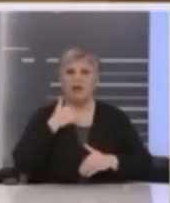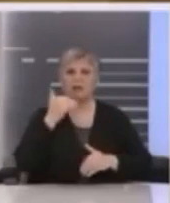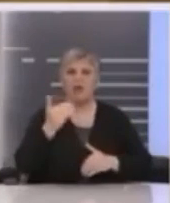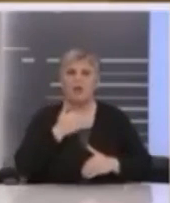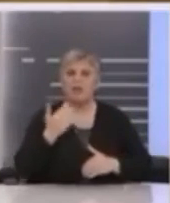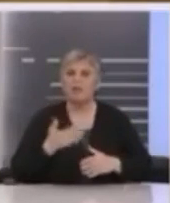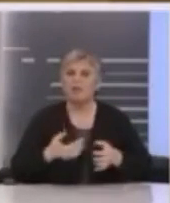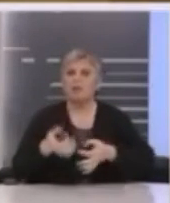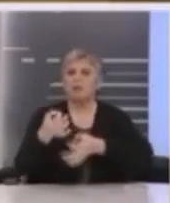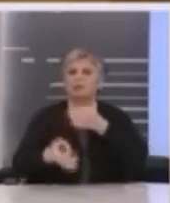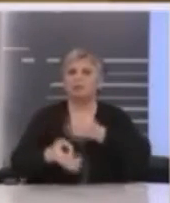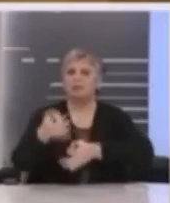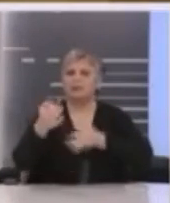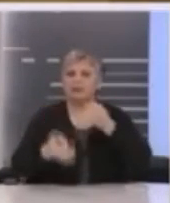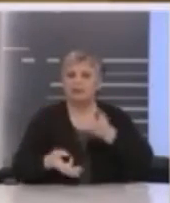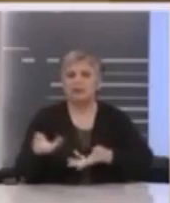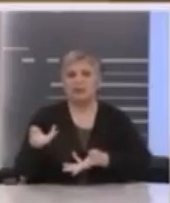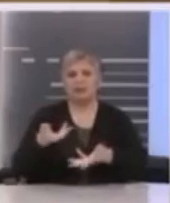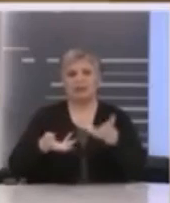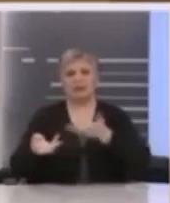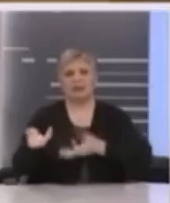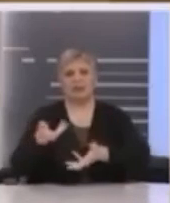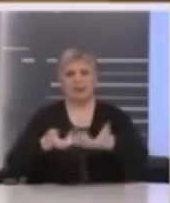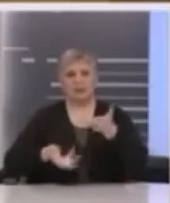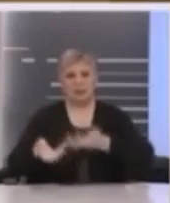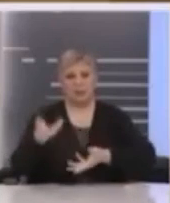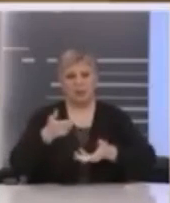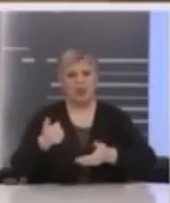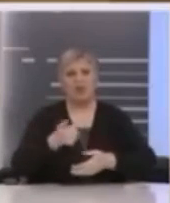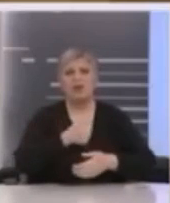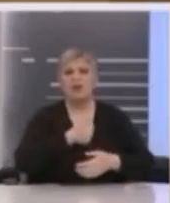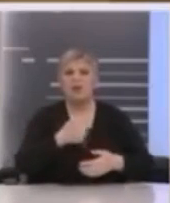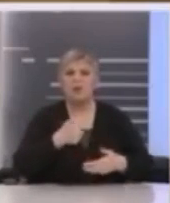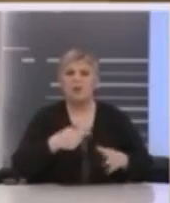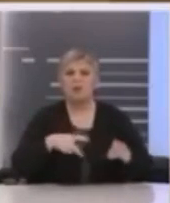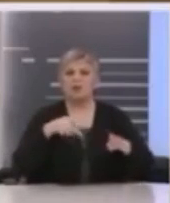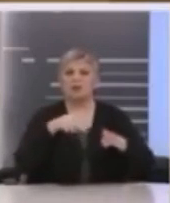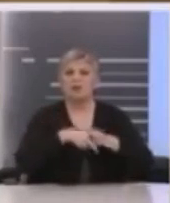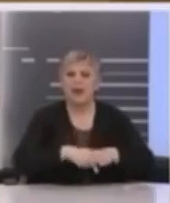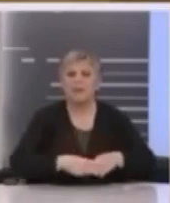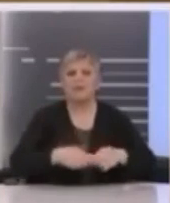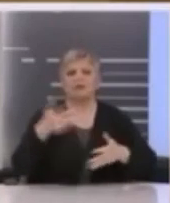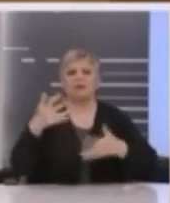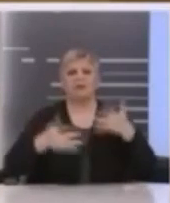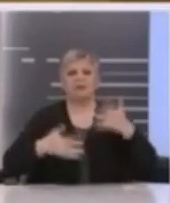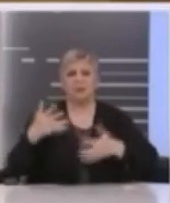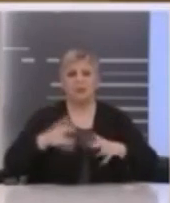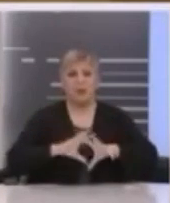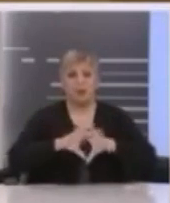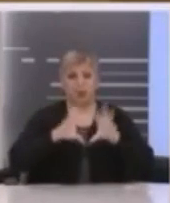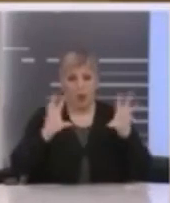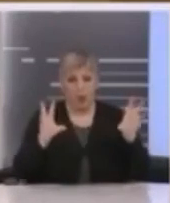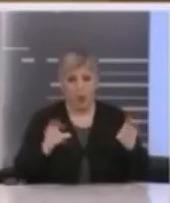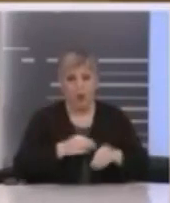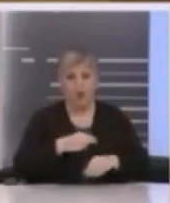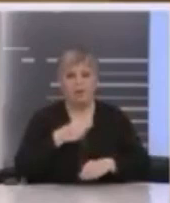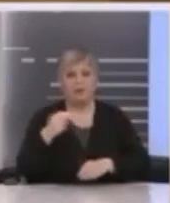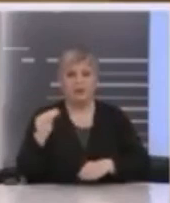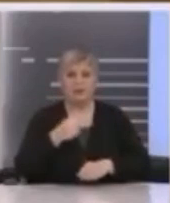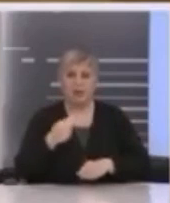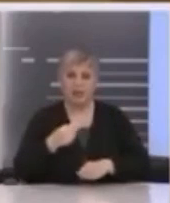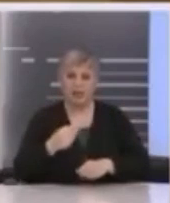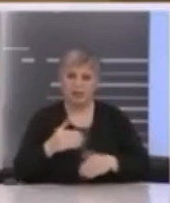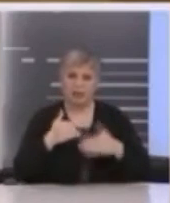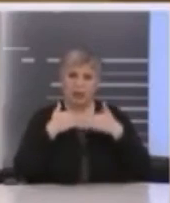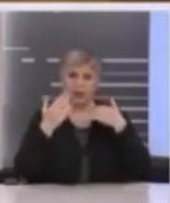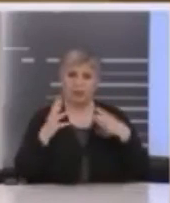διαπραγμάτευσης και στο δημοσιονομικό και στο χρηματοπιστωτικό και στο μακροοικονομικό επίπεδο. Η